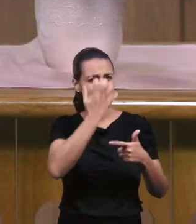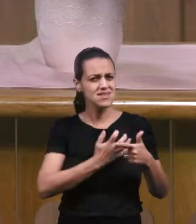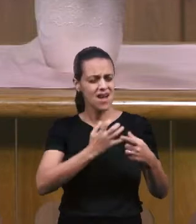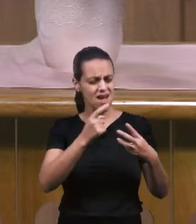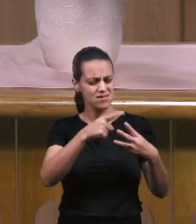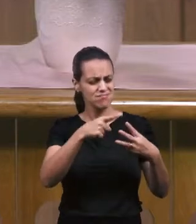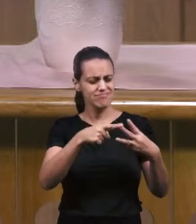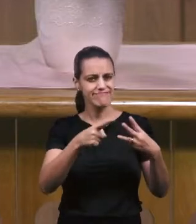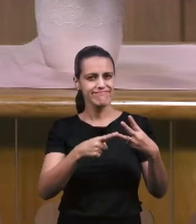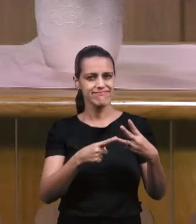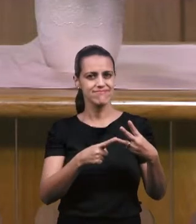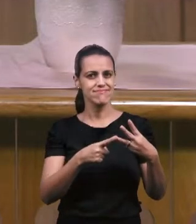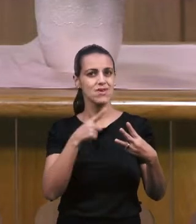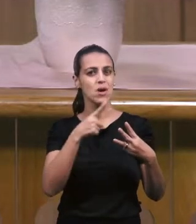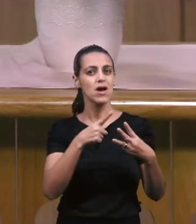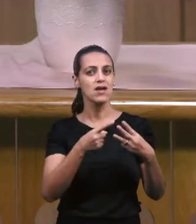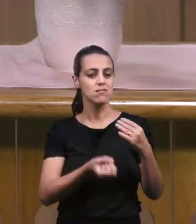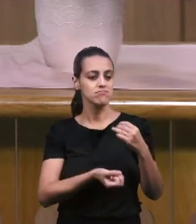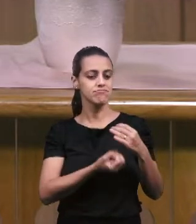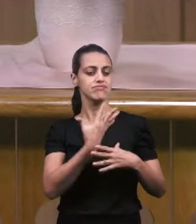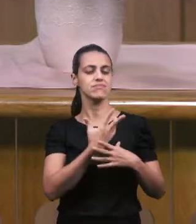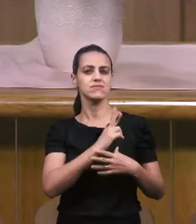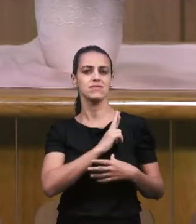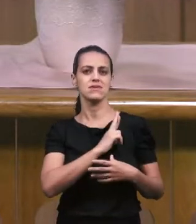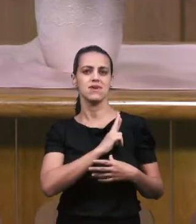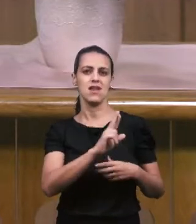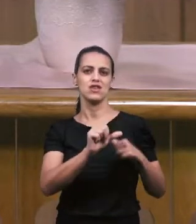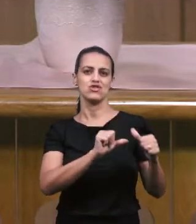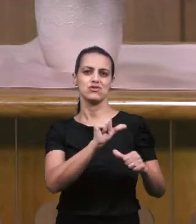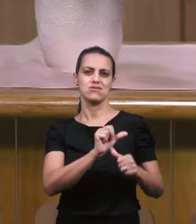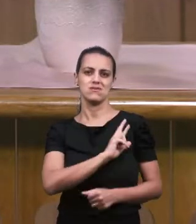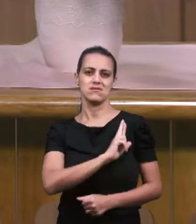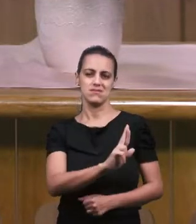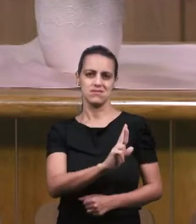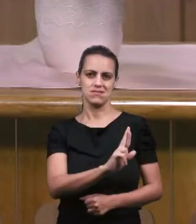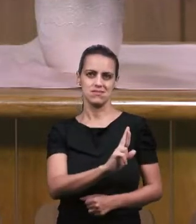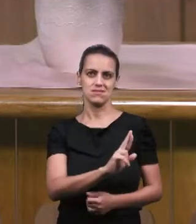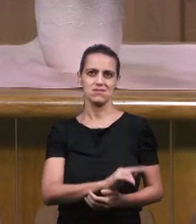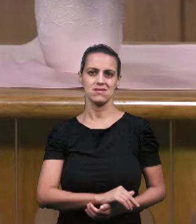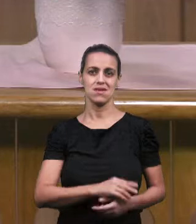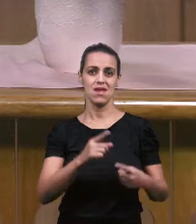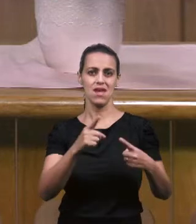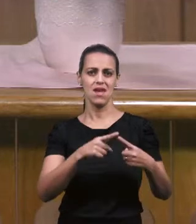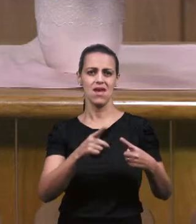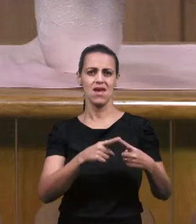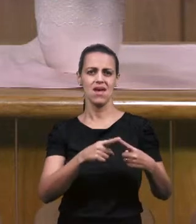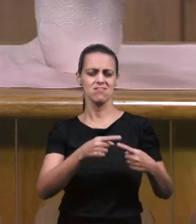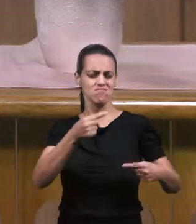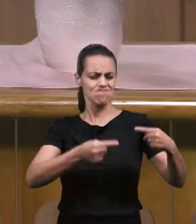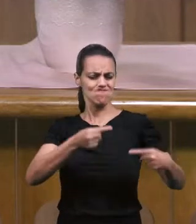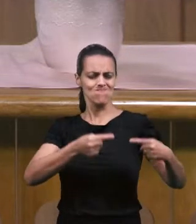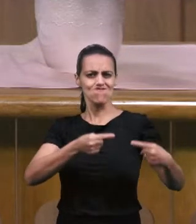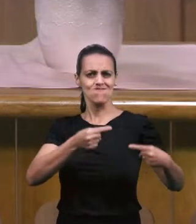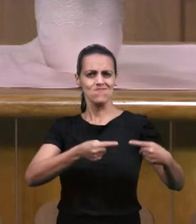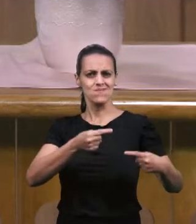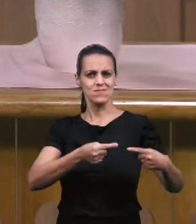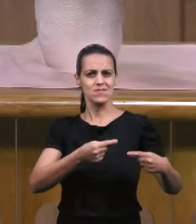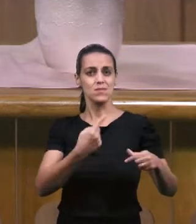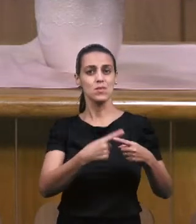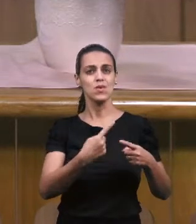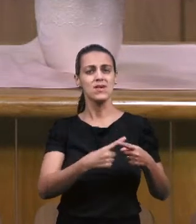qui ont été la base de la réforme religieuse, c'est-à-dire la contestation à un projet